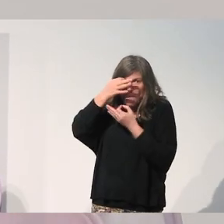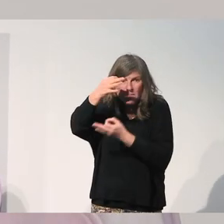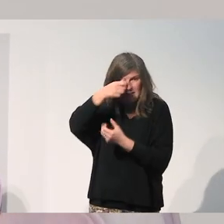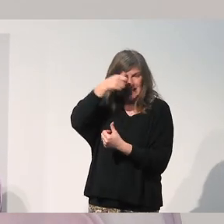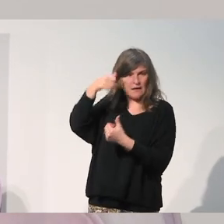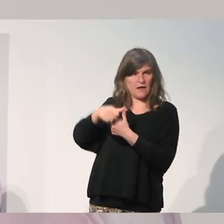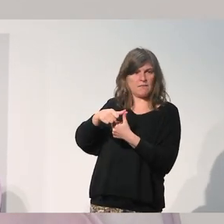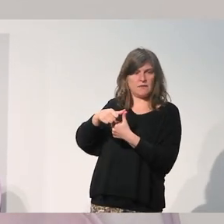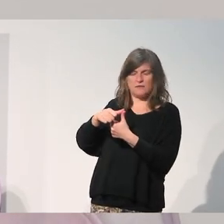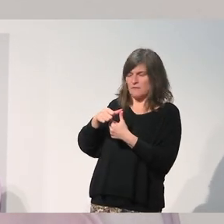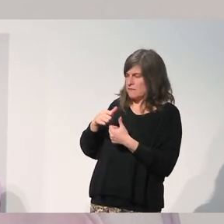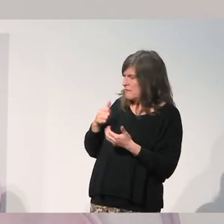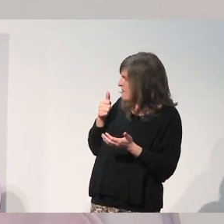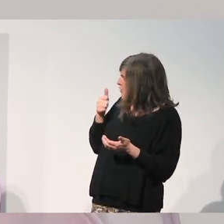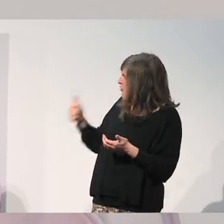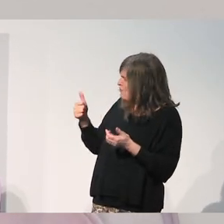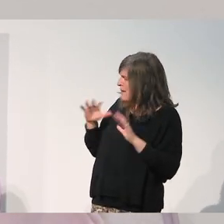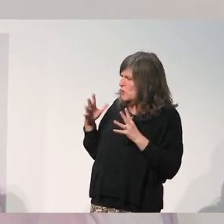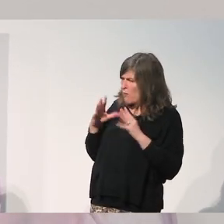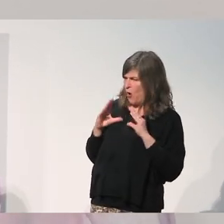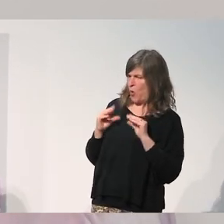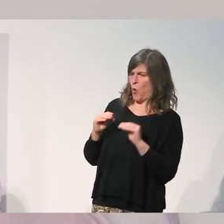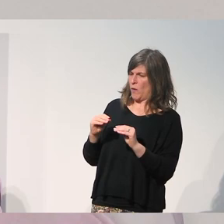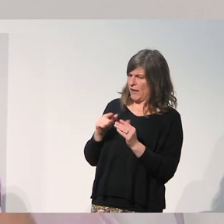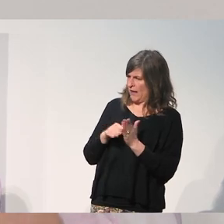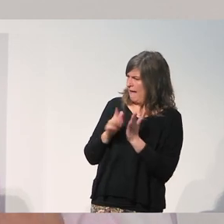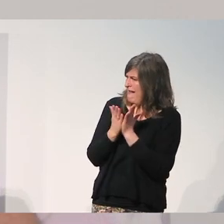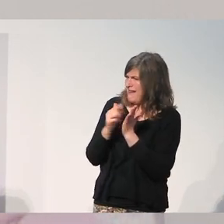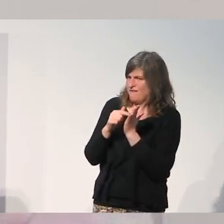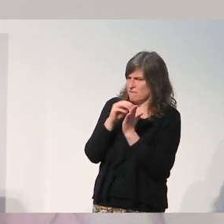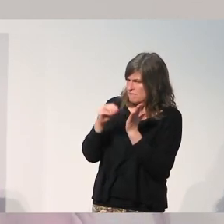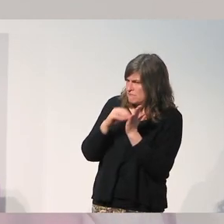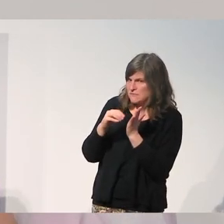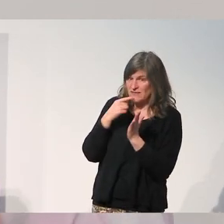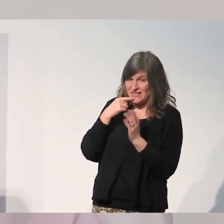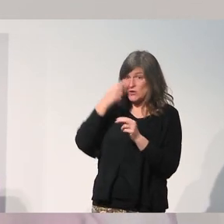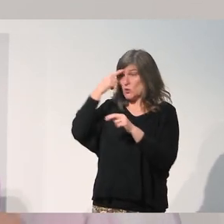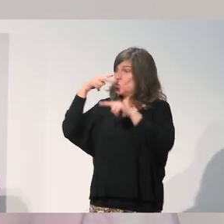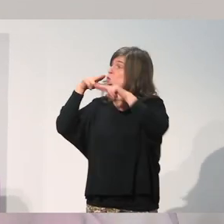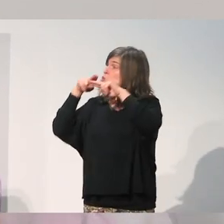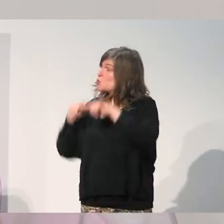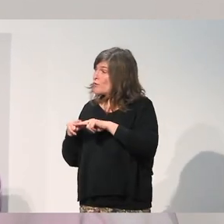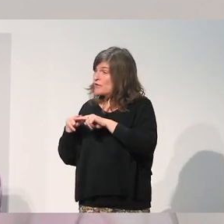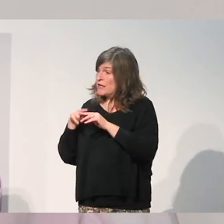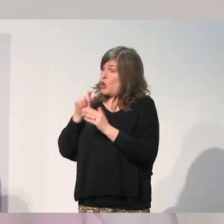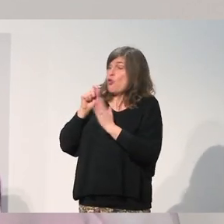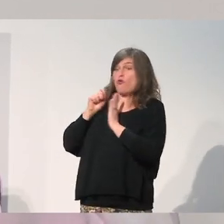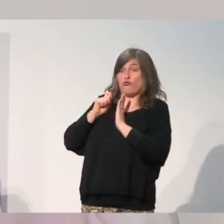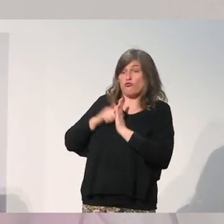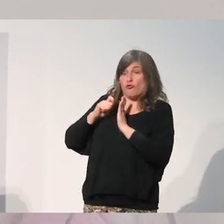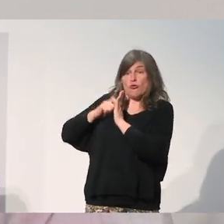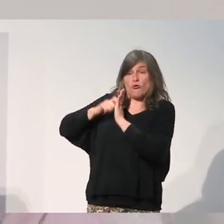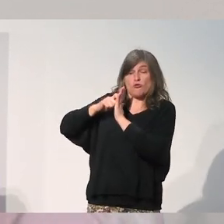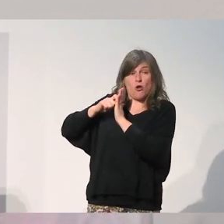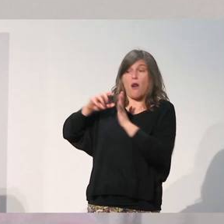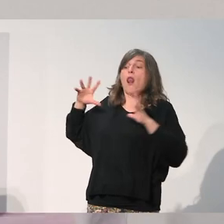Comment est-ce que très concrètement est-ce que vous avez travaillé l'écriture de ce livre ? Est-ce que c'était des souvenirs que vous aviez notés au fil du temps et que